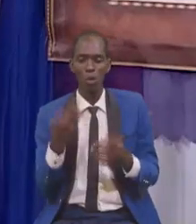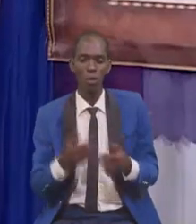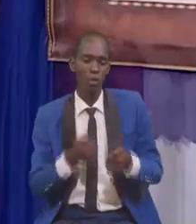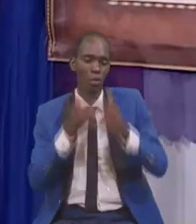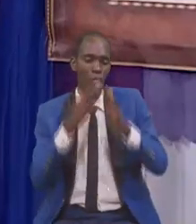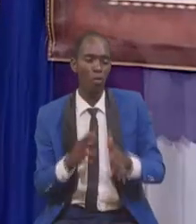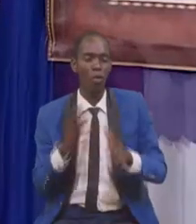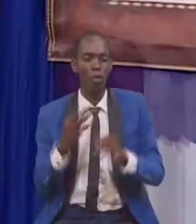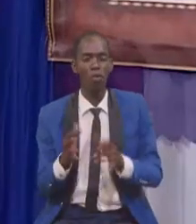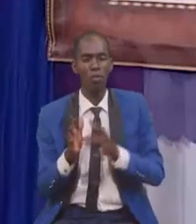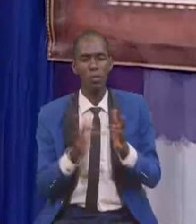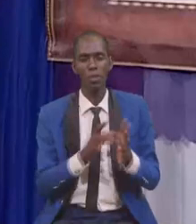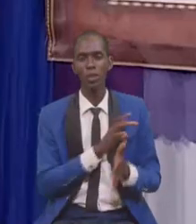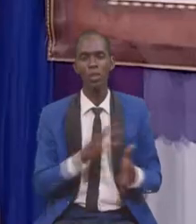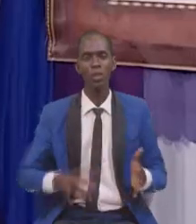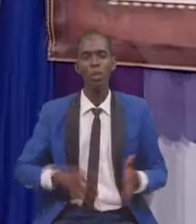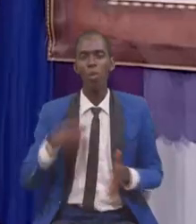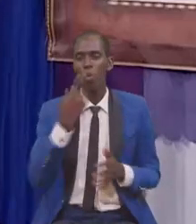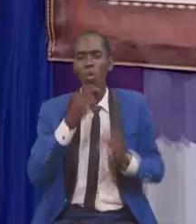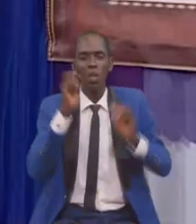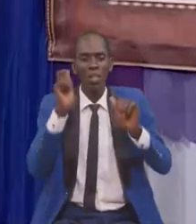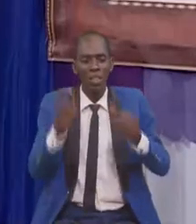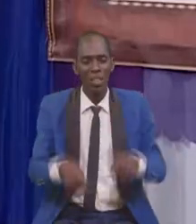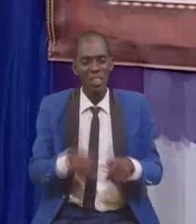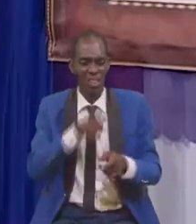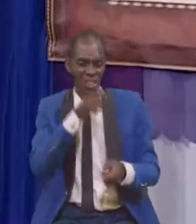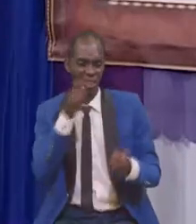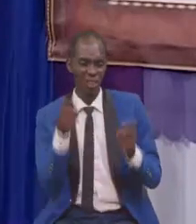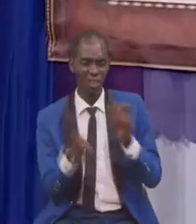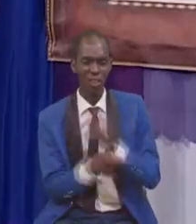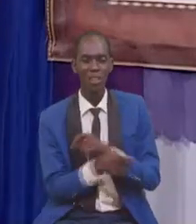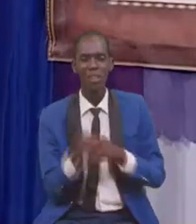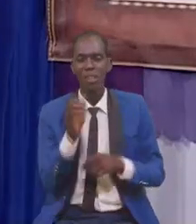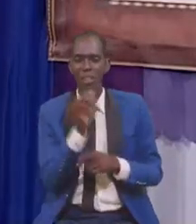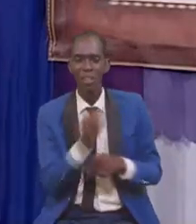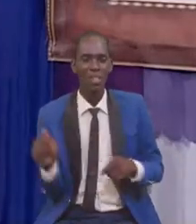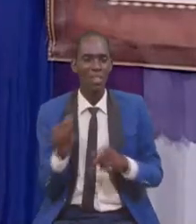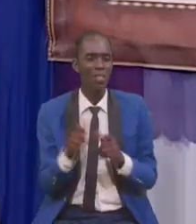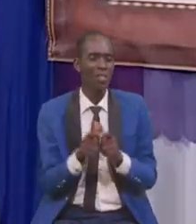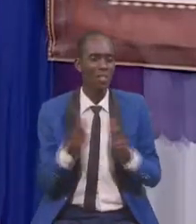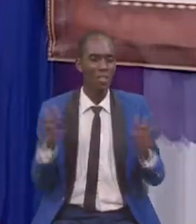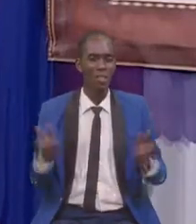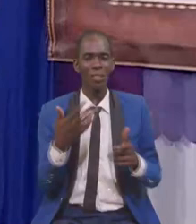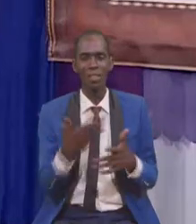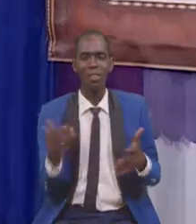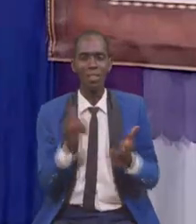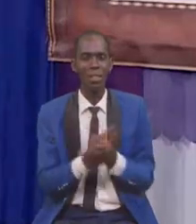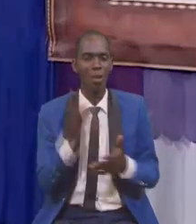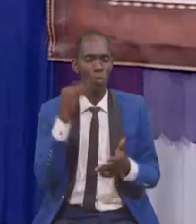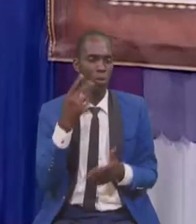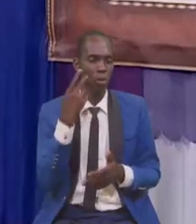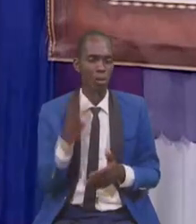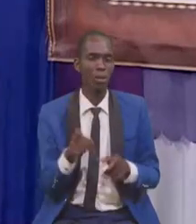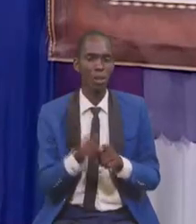peut transformer une personne si dangereuse? Qui peut transformer un pécheur rigide